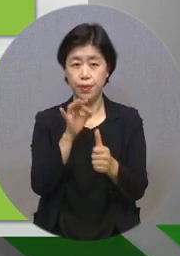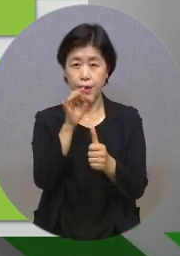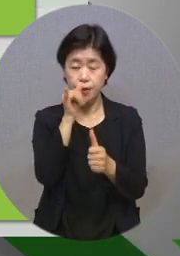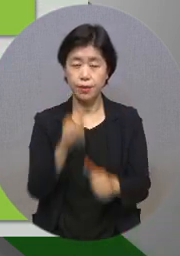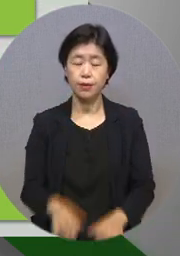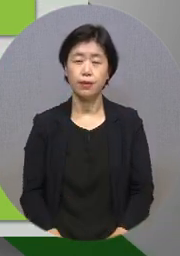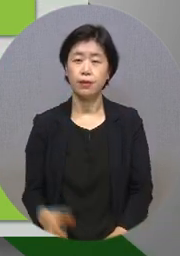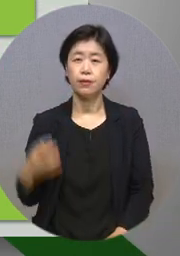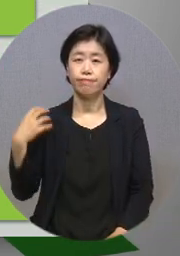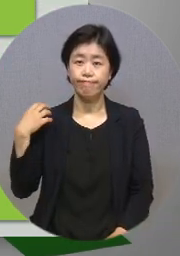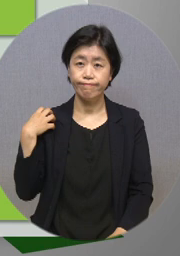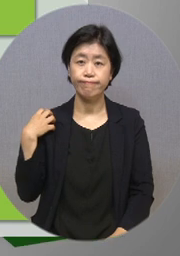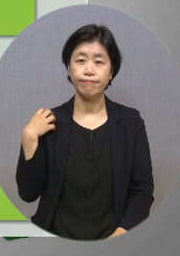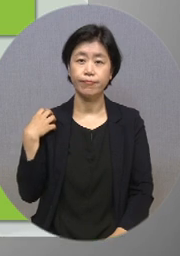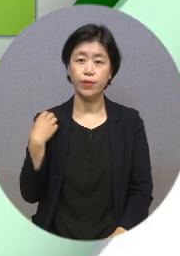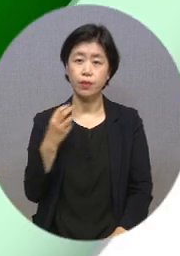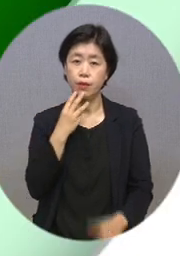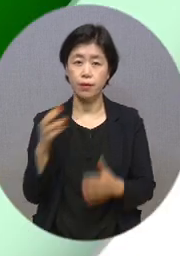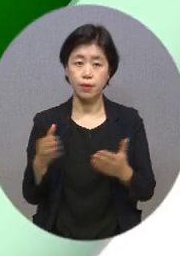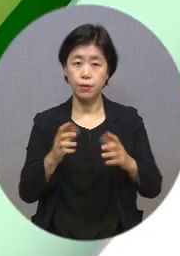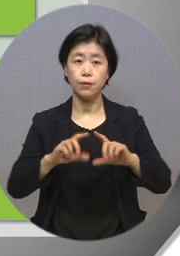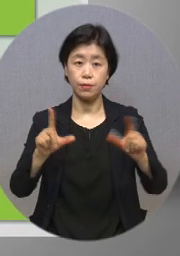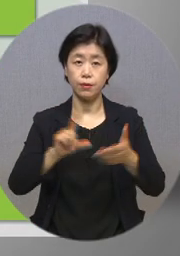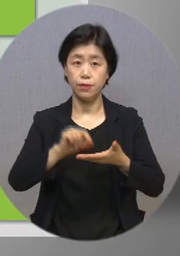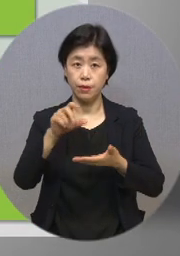담당지사는 경기 동부지사입니다.